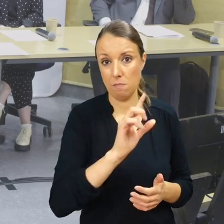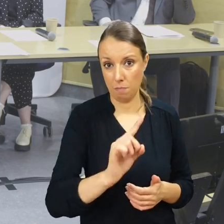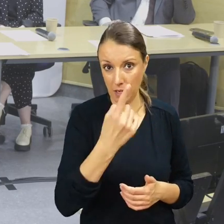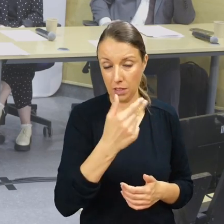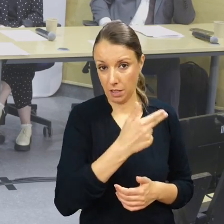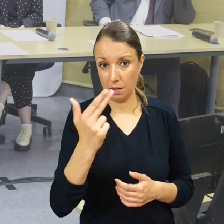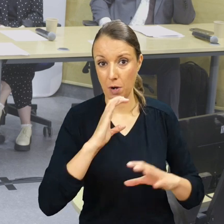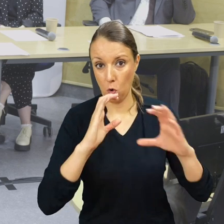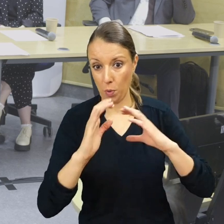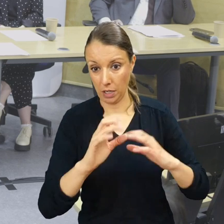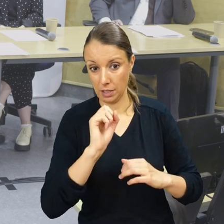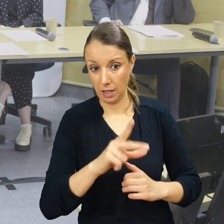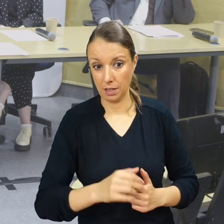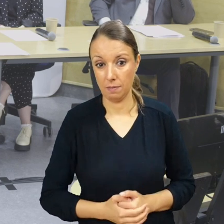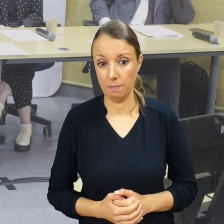komunikacji. To Alina, przepraszam, ja ci